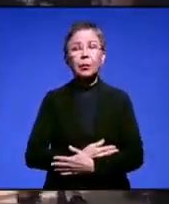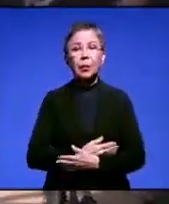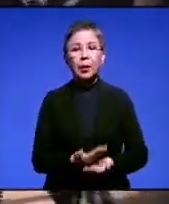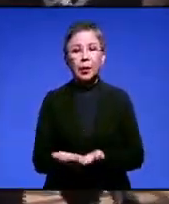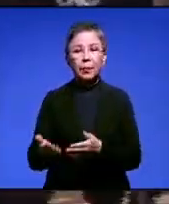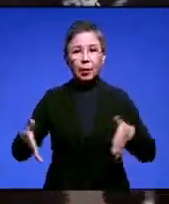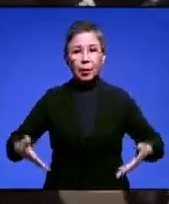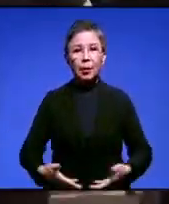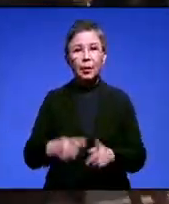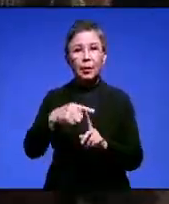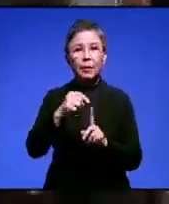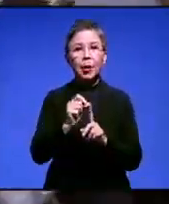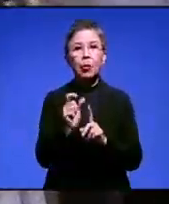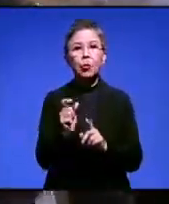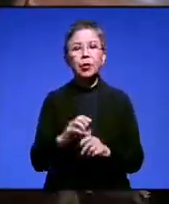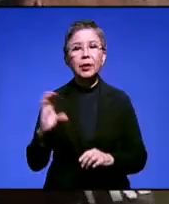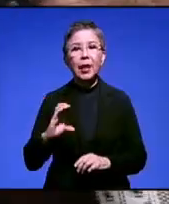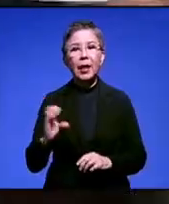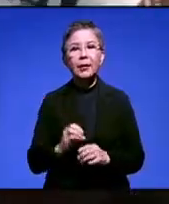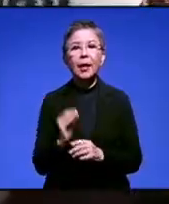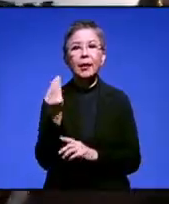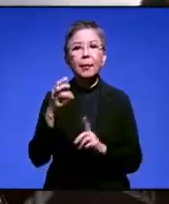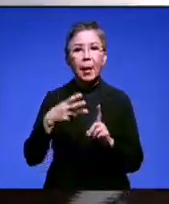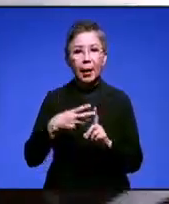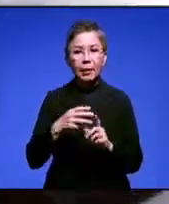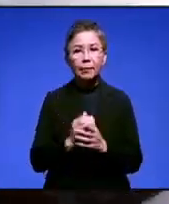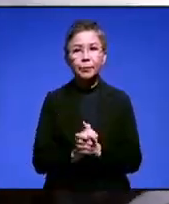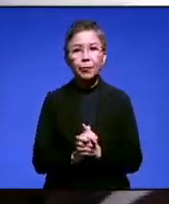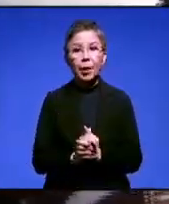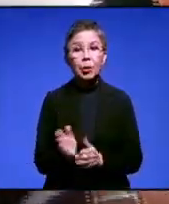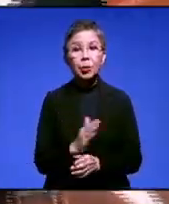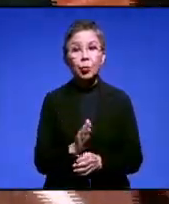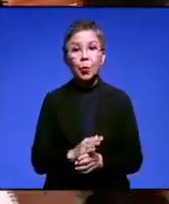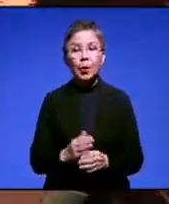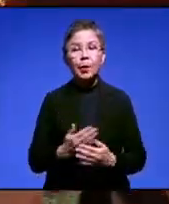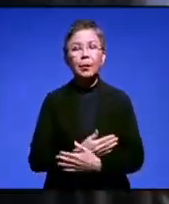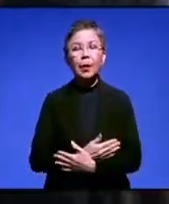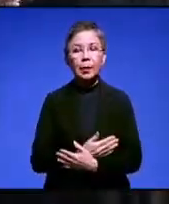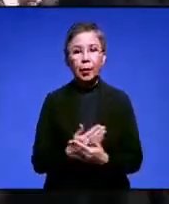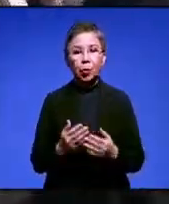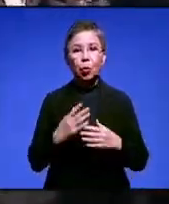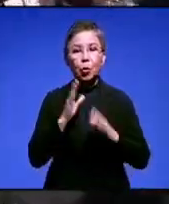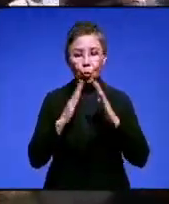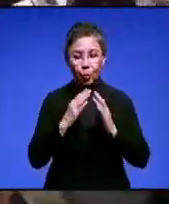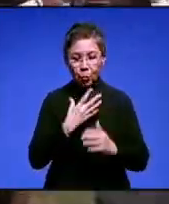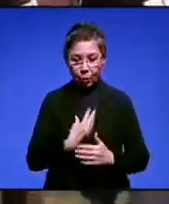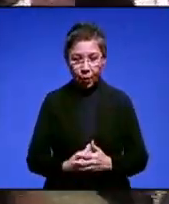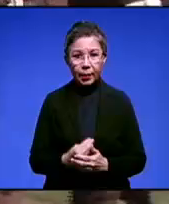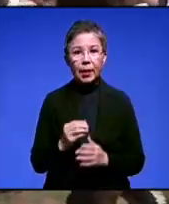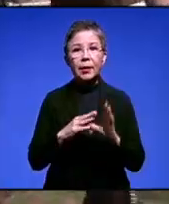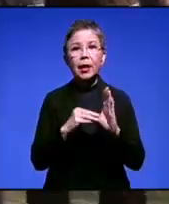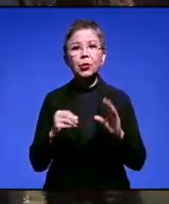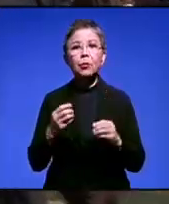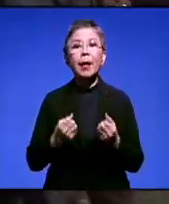dimakamkan di TPU Pedongkelan Cengkareng Jakarta Barat sebelumnya almarhum disemayamkan di rumah duka di Tanjung Barat Jakarta